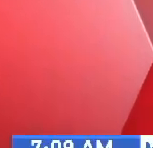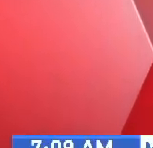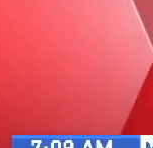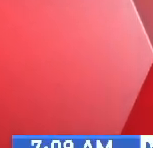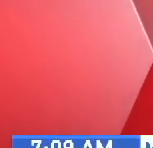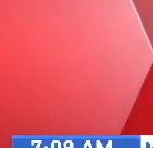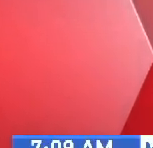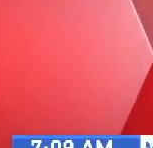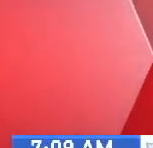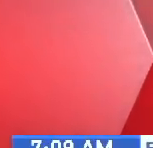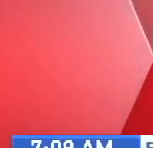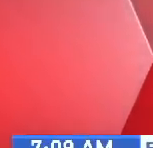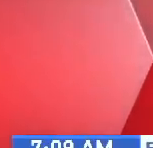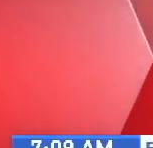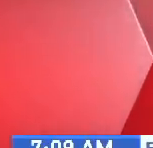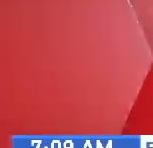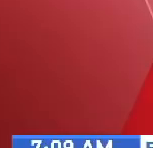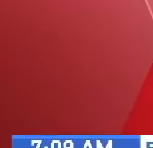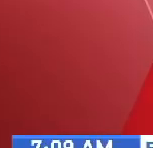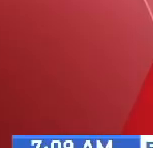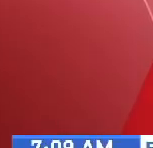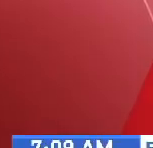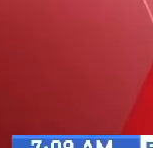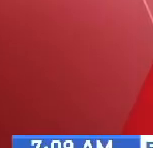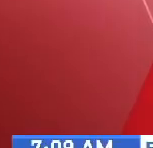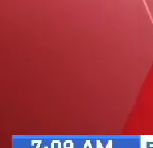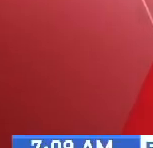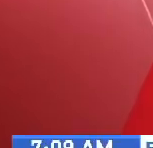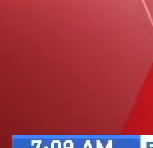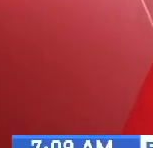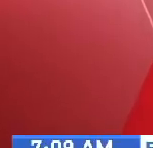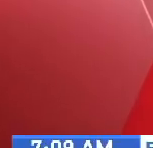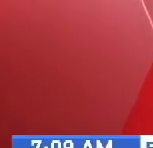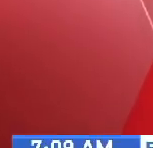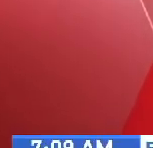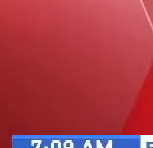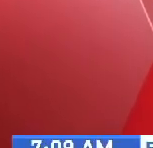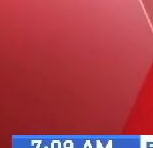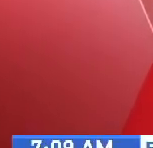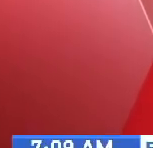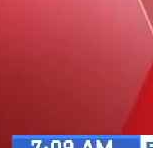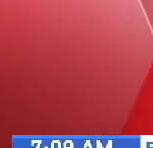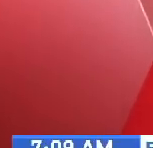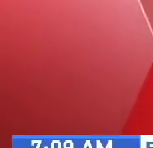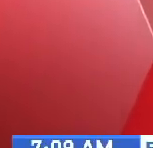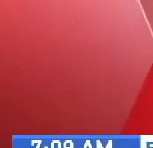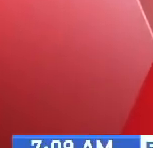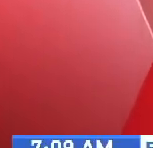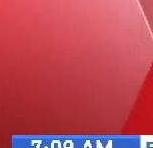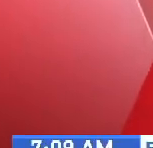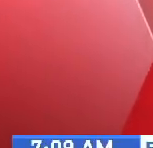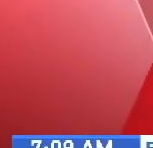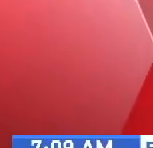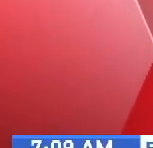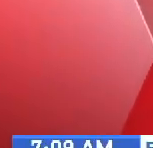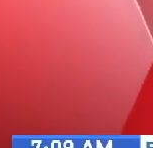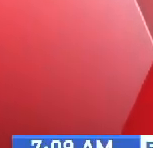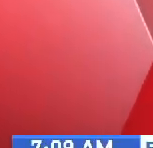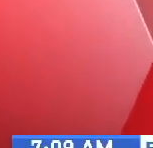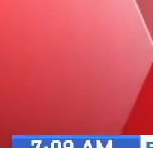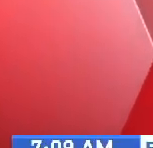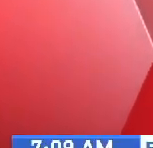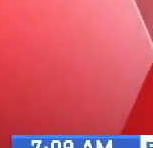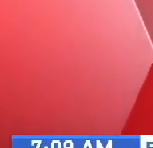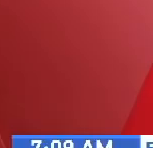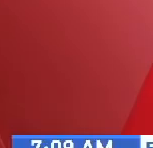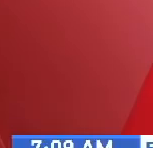ang magkaangkas na sina JM De La Cruz at Jelmar Catilleja. Kaya sila nasalpok ng kasalubong na rider. Dead on